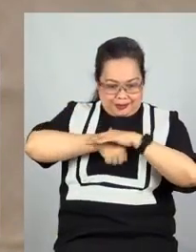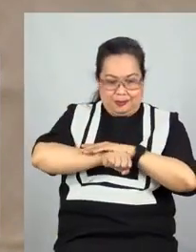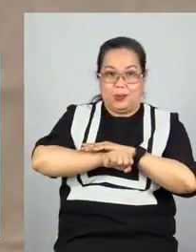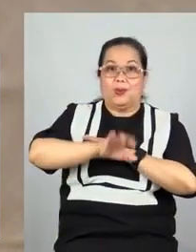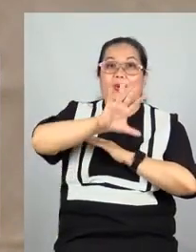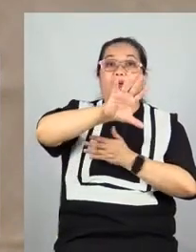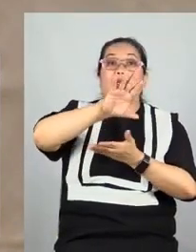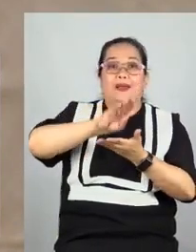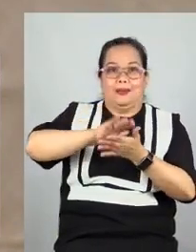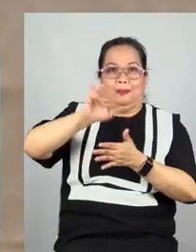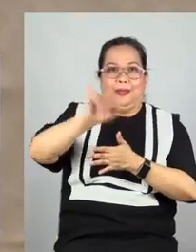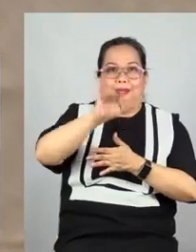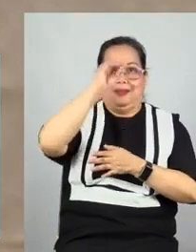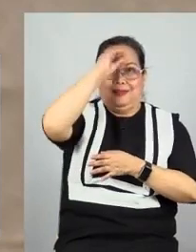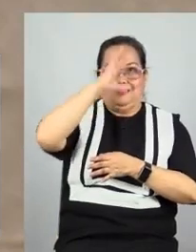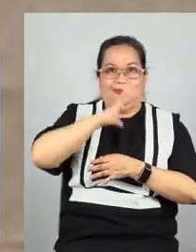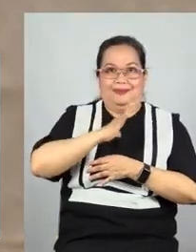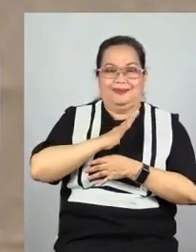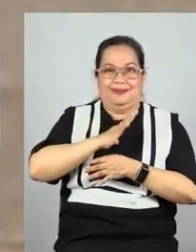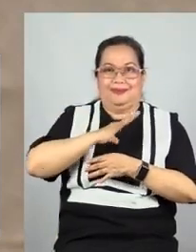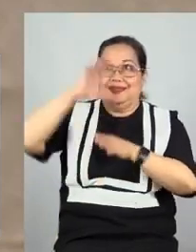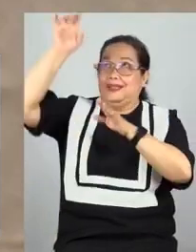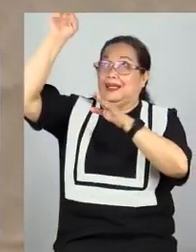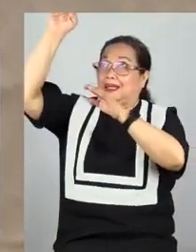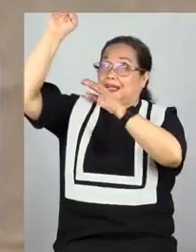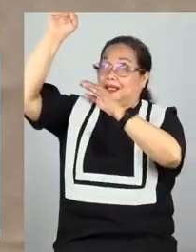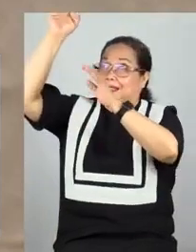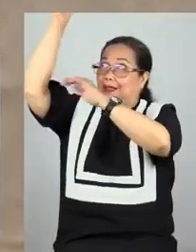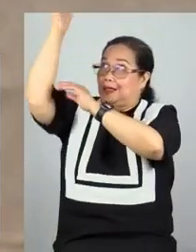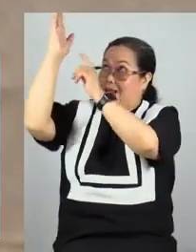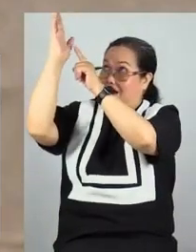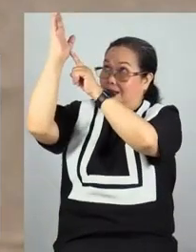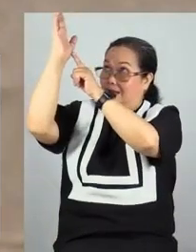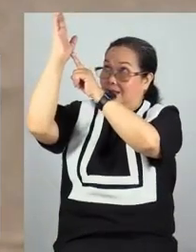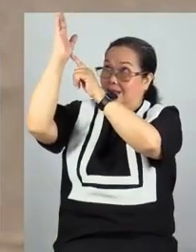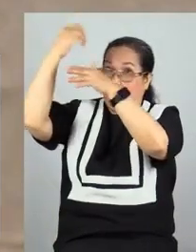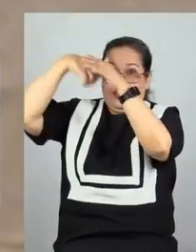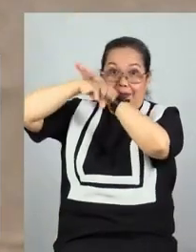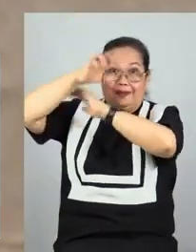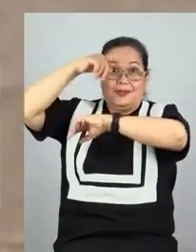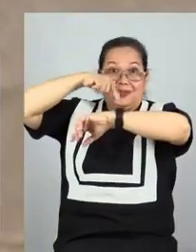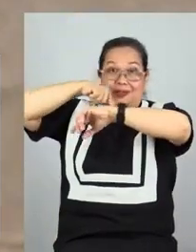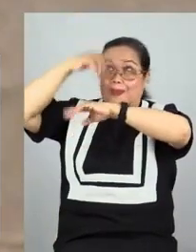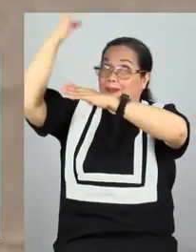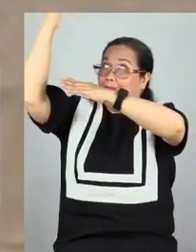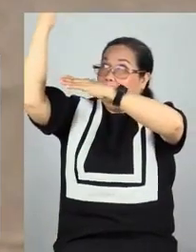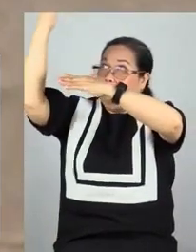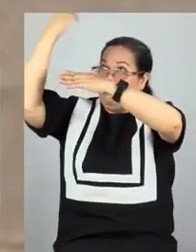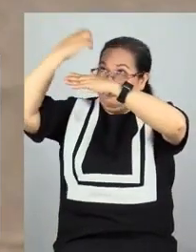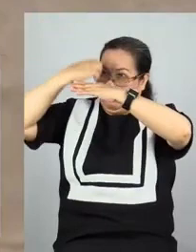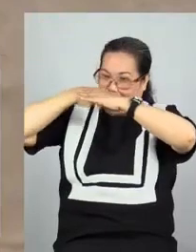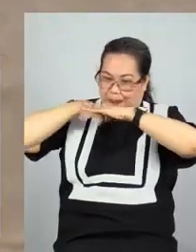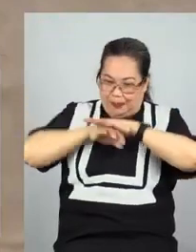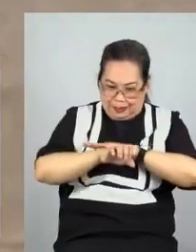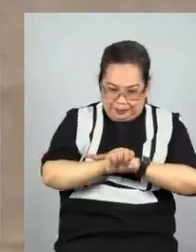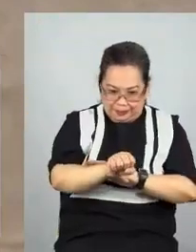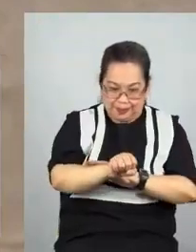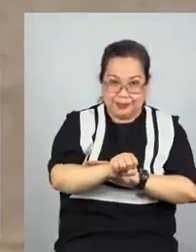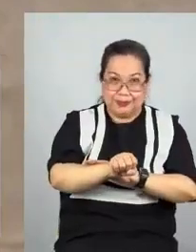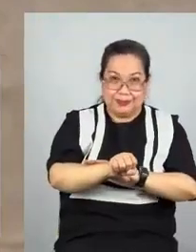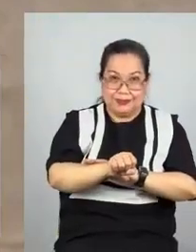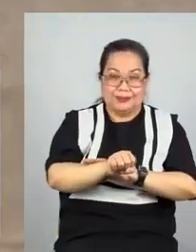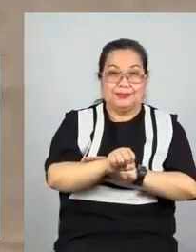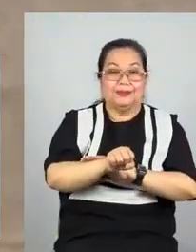Pumasok siya sa boundaries ng oras. Siya na